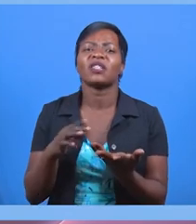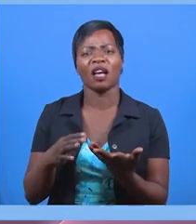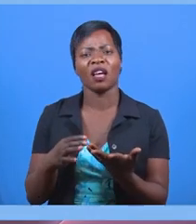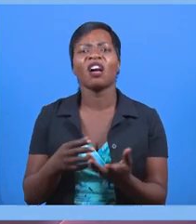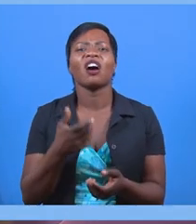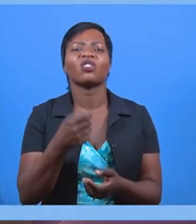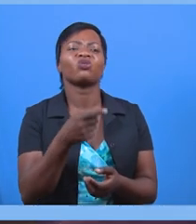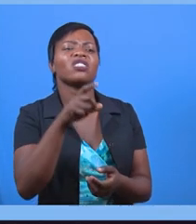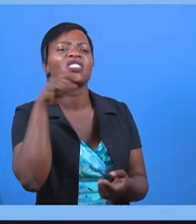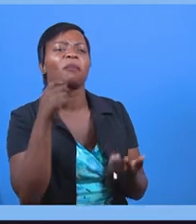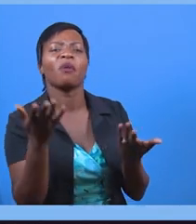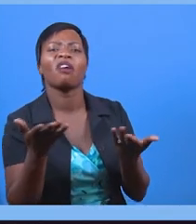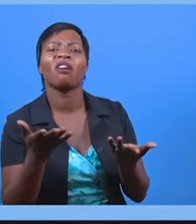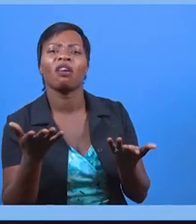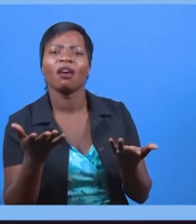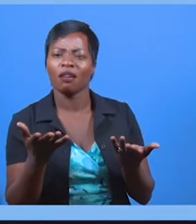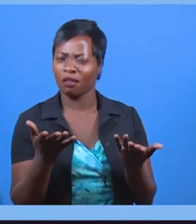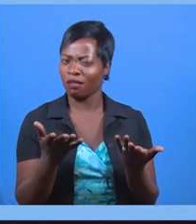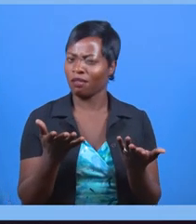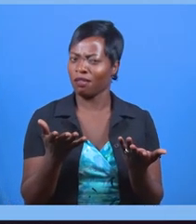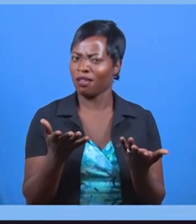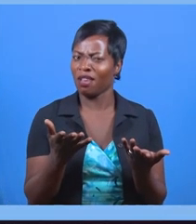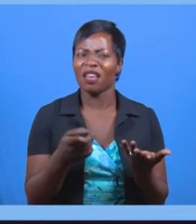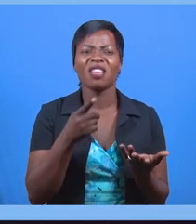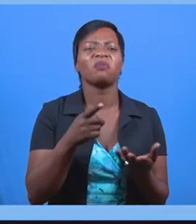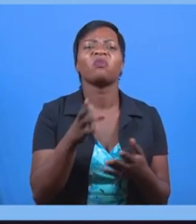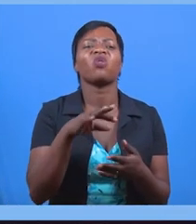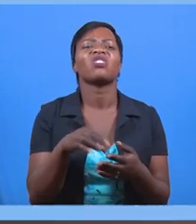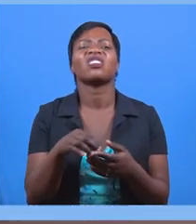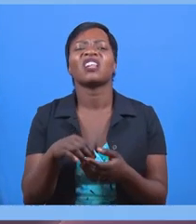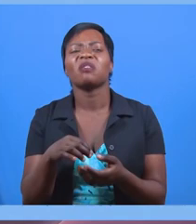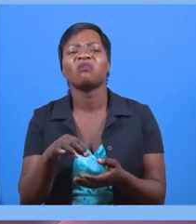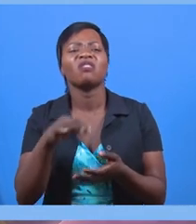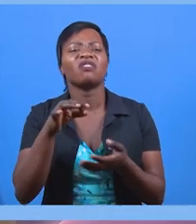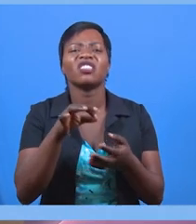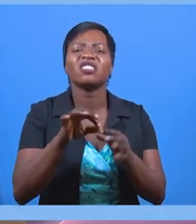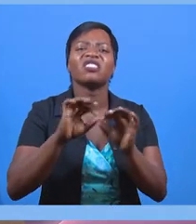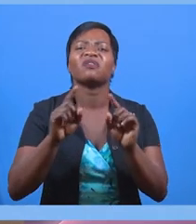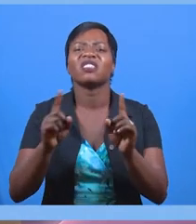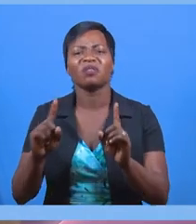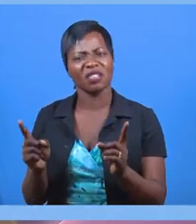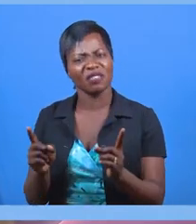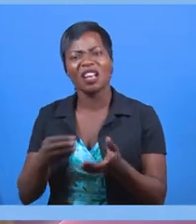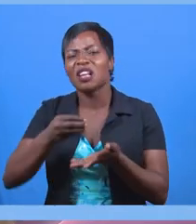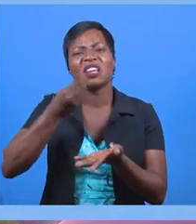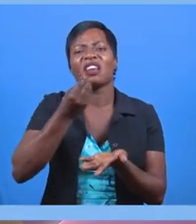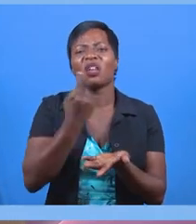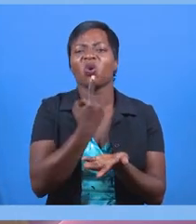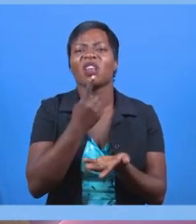kuti kuonya meangu ye andauya nayo. Sei maku ngoti jikisa ni madora yega kana utisei taku ngojigadere